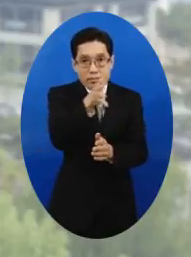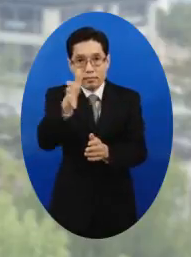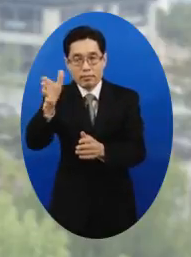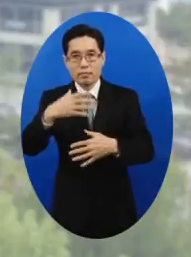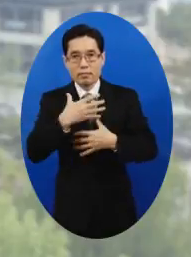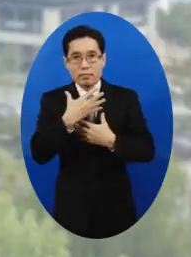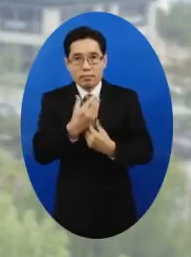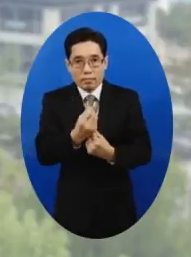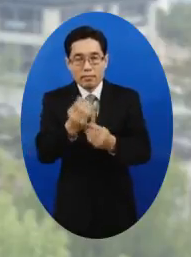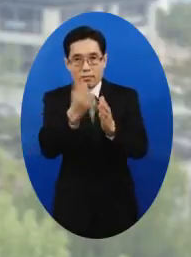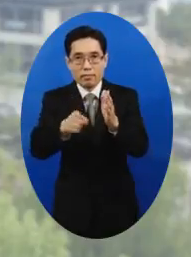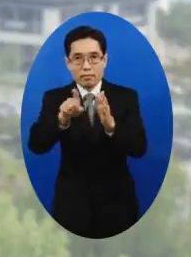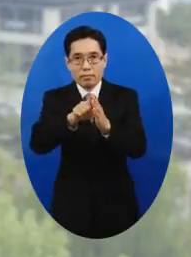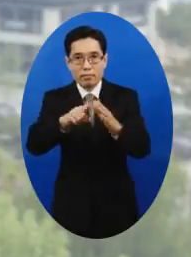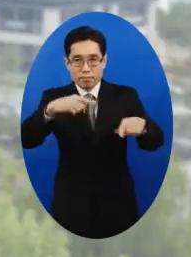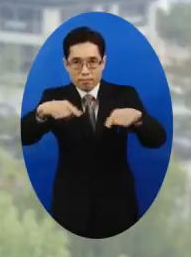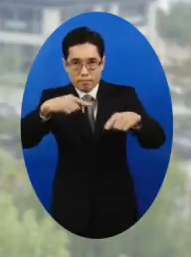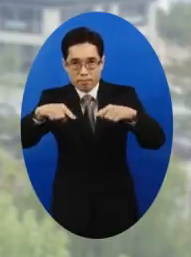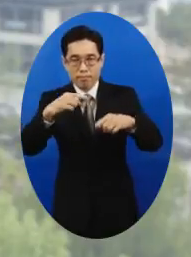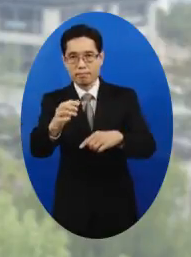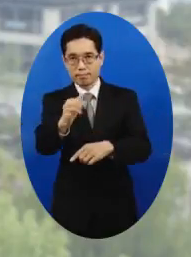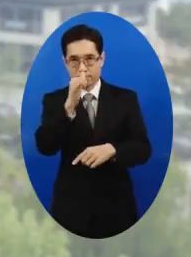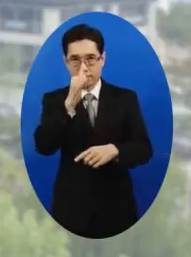종합대책 을 추진합니다